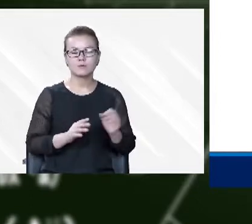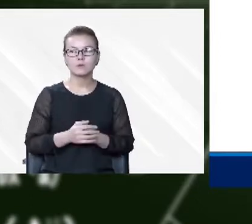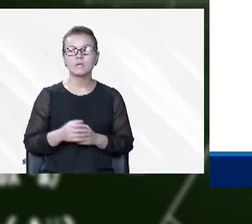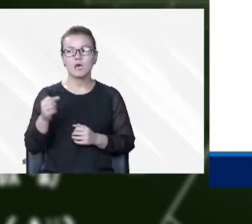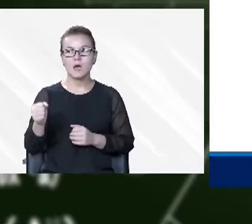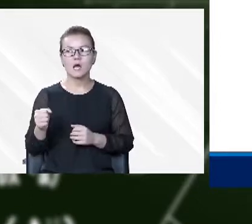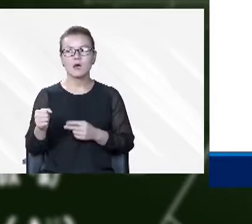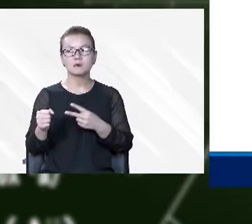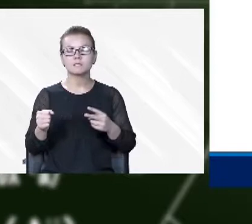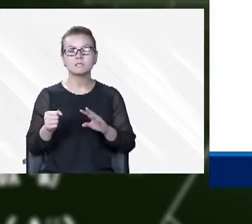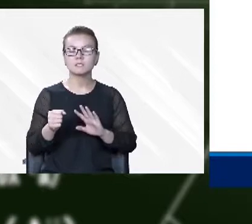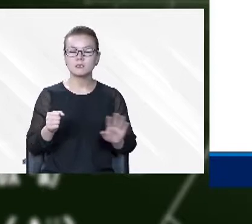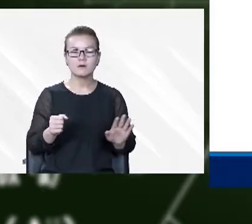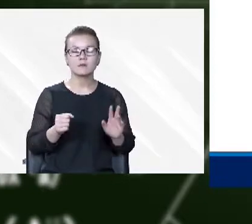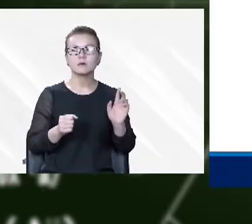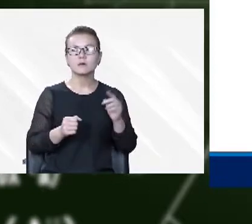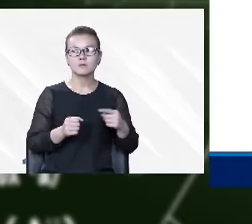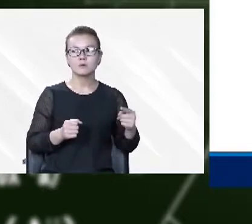а не равном минус б.